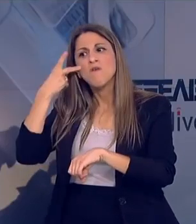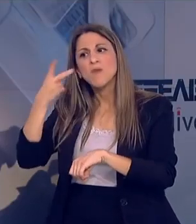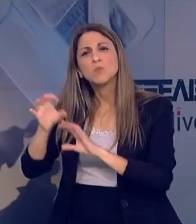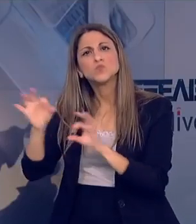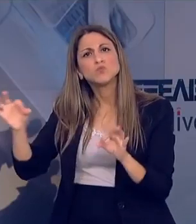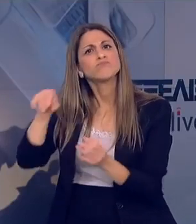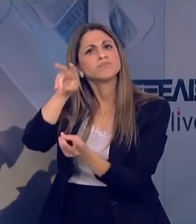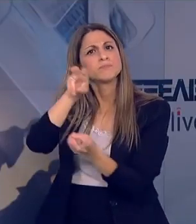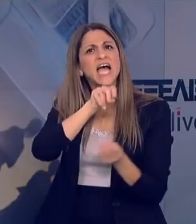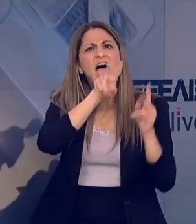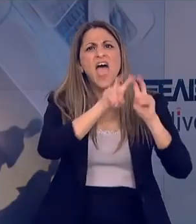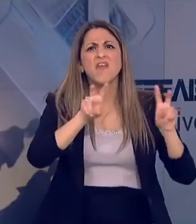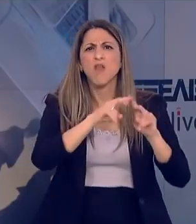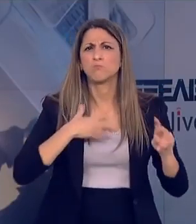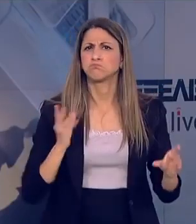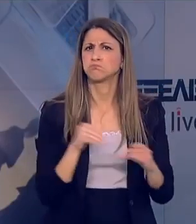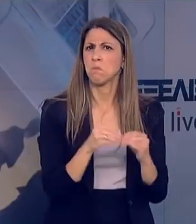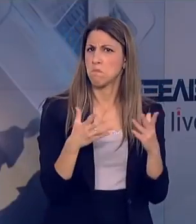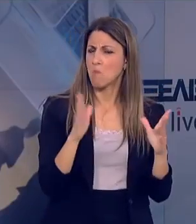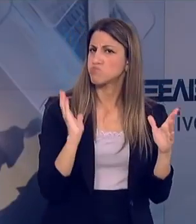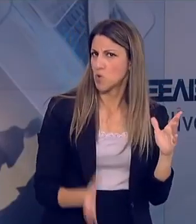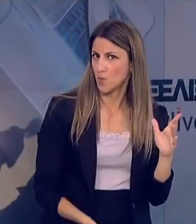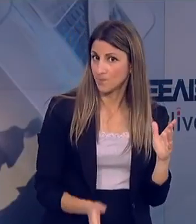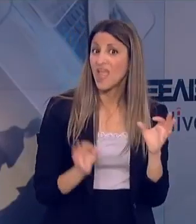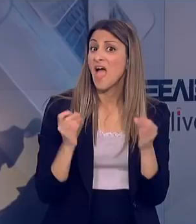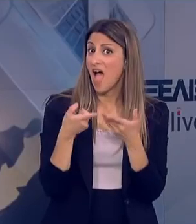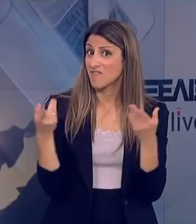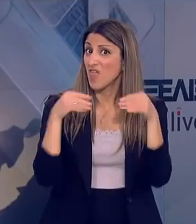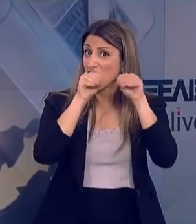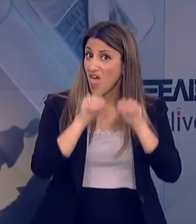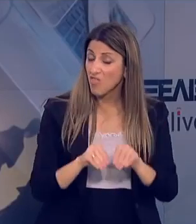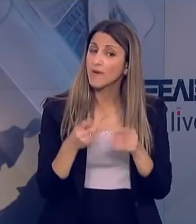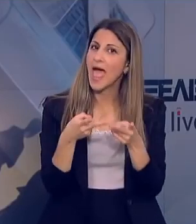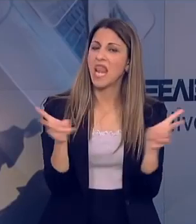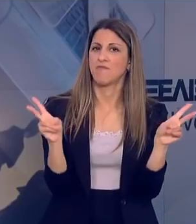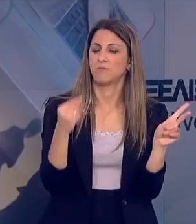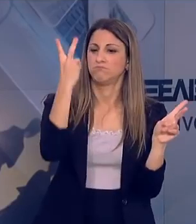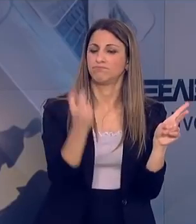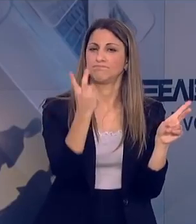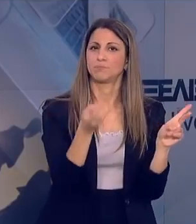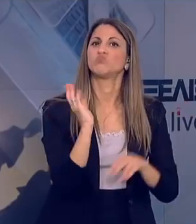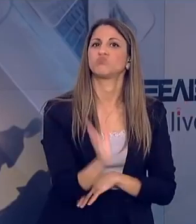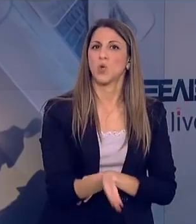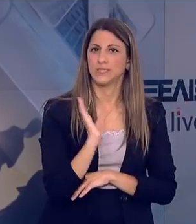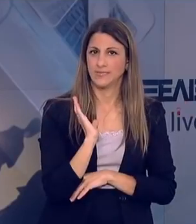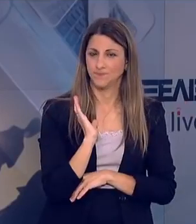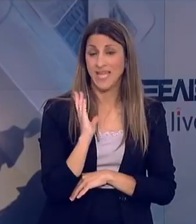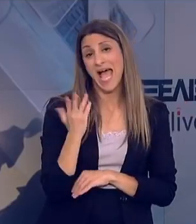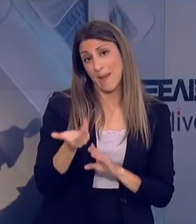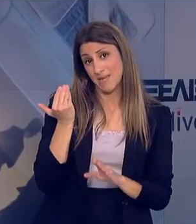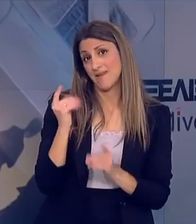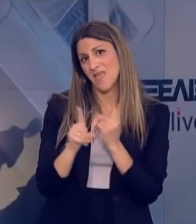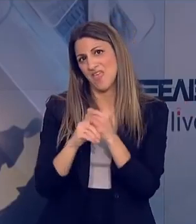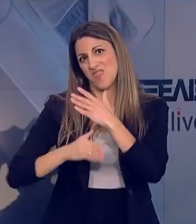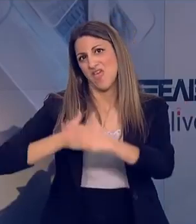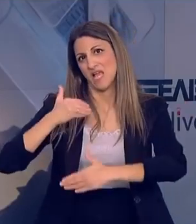έρευνα θέλει. Άρα η αλήθεια είναι ότι φυσικά και τα δεδομένα είναι διαθέσιμα σε όποιον τα επιθυμεί. Και υπάρχει μια ειδική διαδικασία για να γίνει